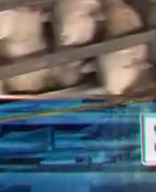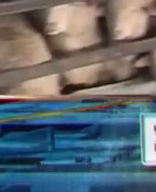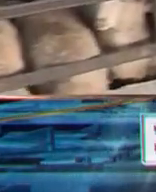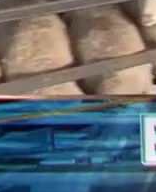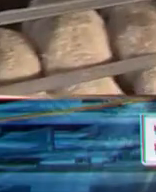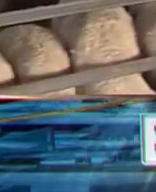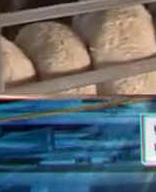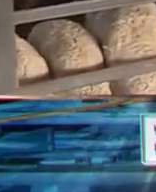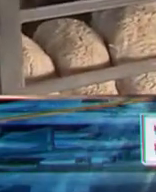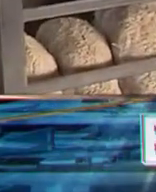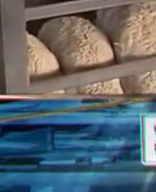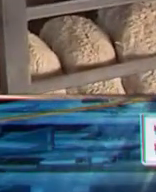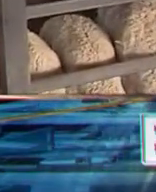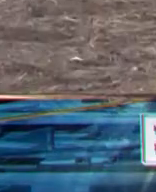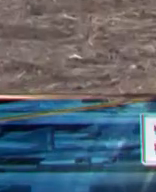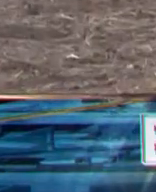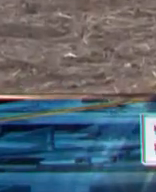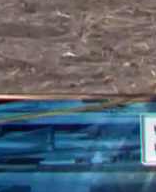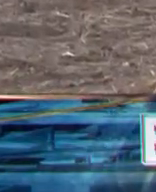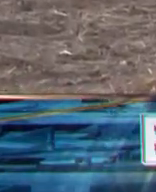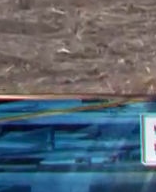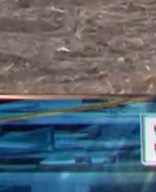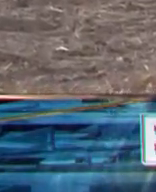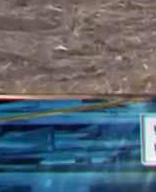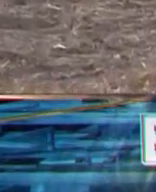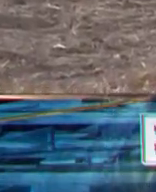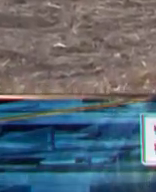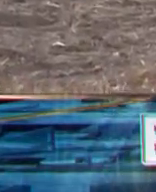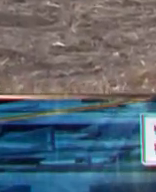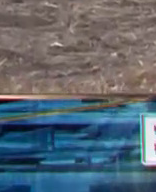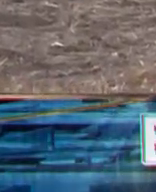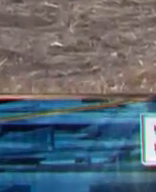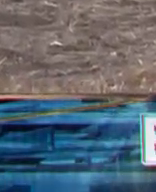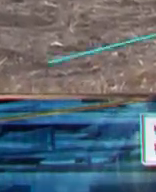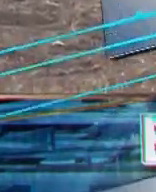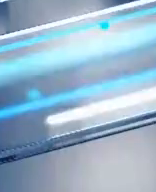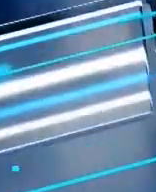Агро. Жайлаудан түскен 7000 бас тоқтыны бордақыға қойды.